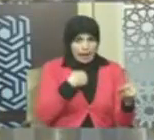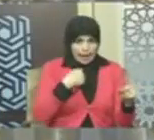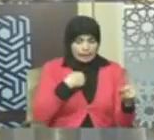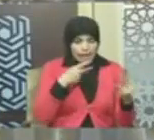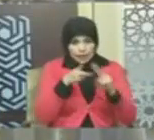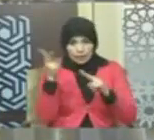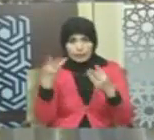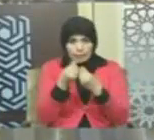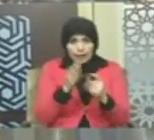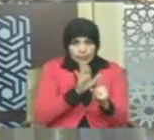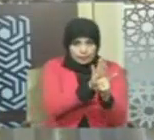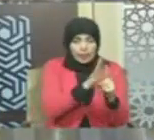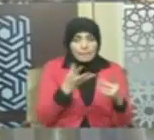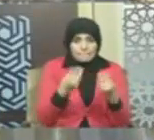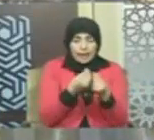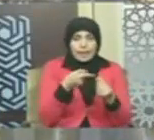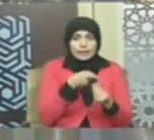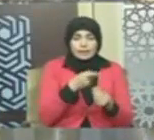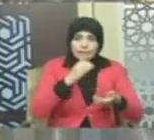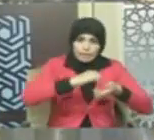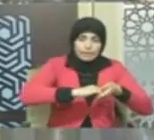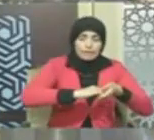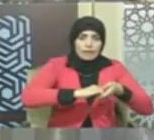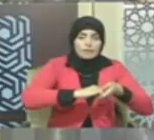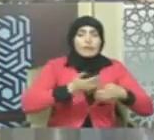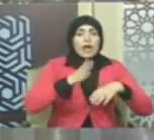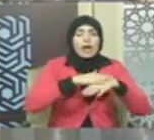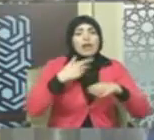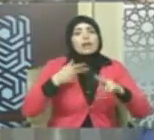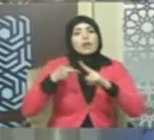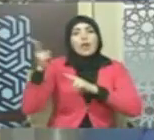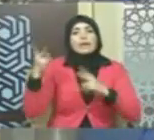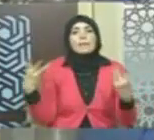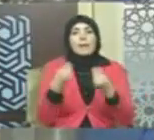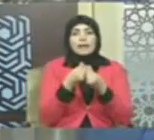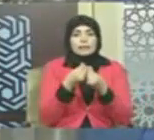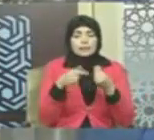إنما بايعتك على أن أهاجر معك